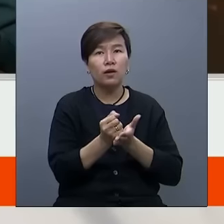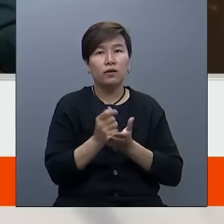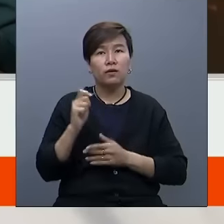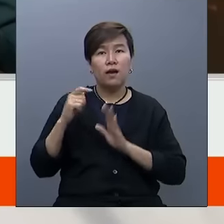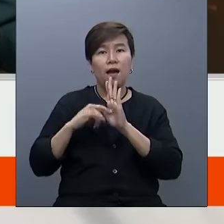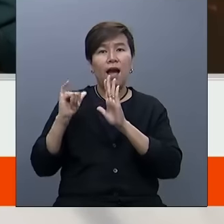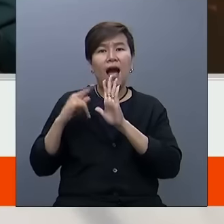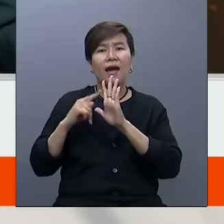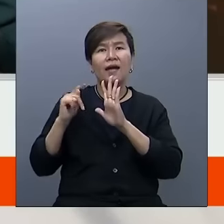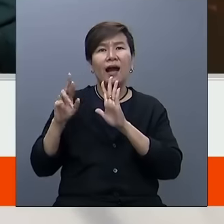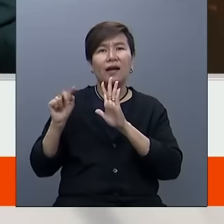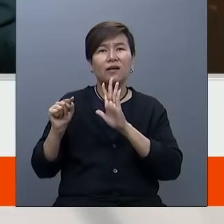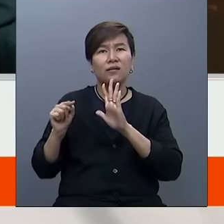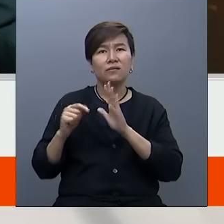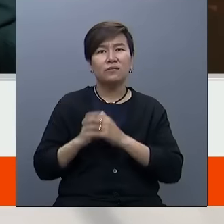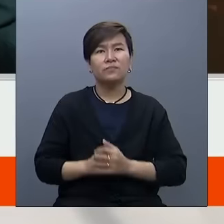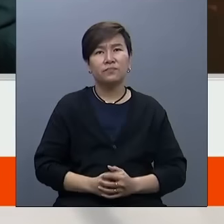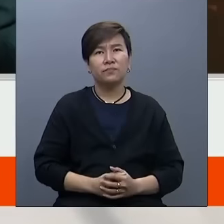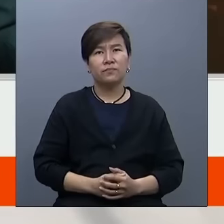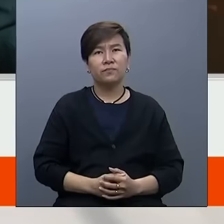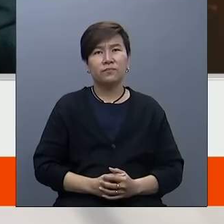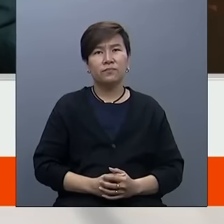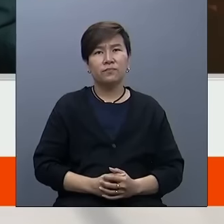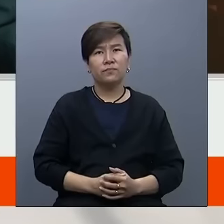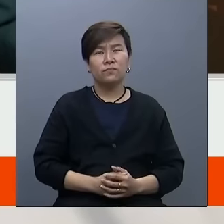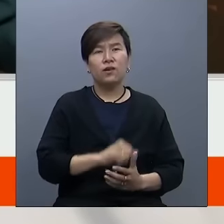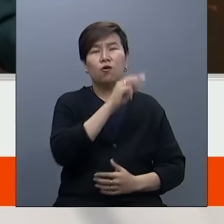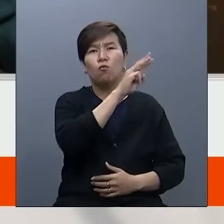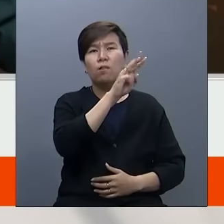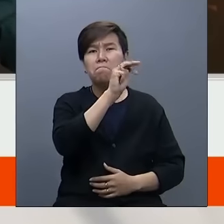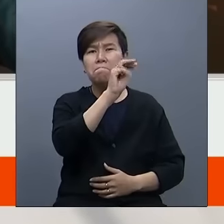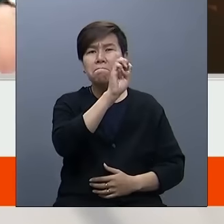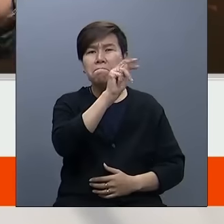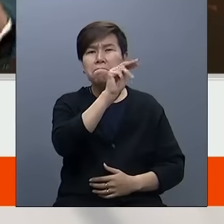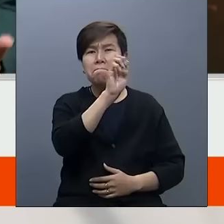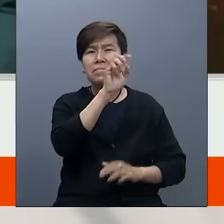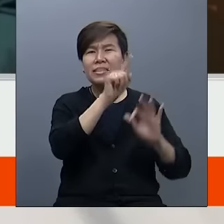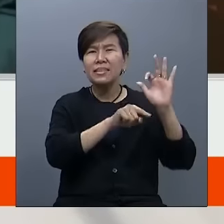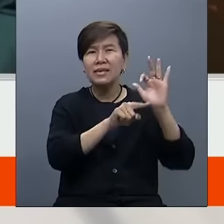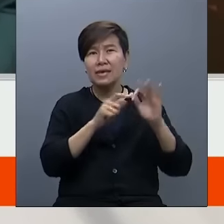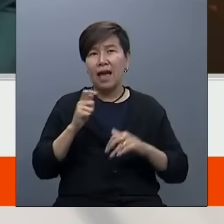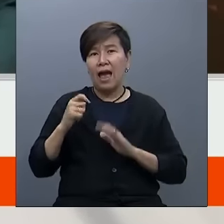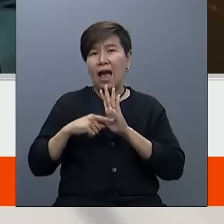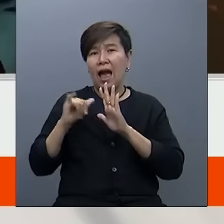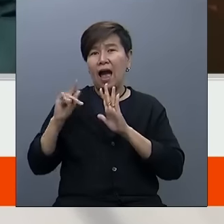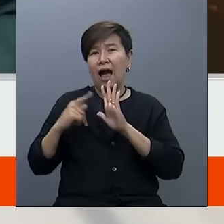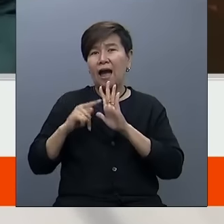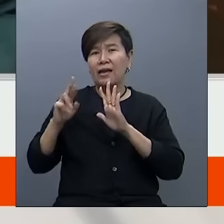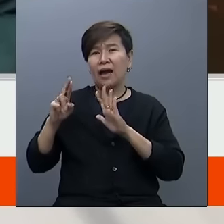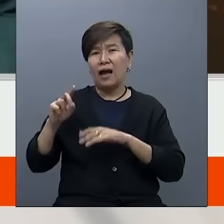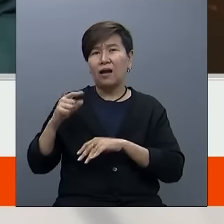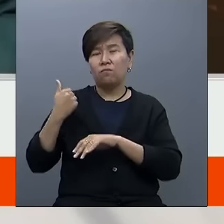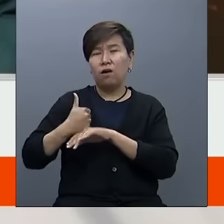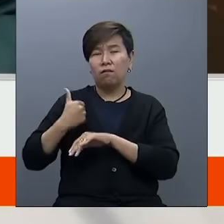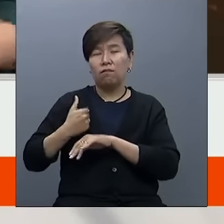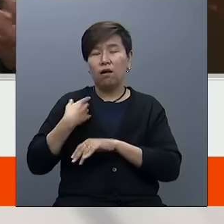สักหน่อยเพราะว่าถ้าเทียบเคียงกับกรณีของเคสเว็บพนันมินนี่เนี่ยทางอัยการสูงสุดก็เคยมอบหมายให้อัยการเข้าไปให้คำแนะนำตำรวจ